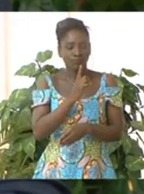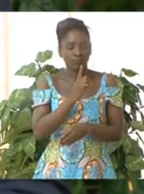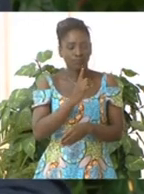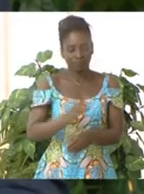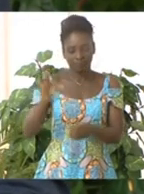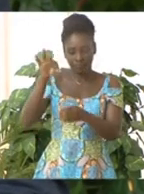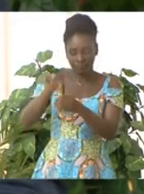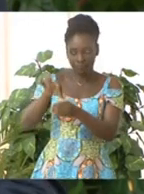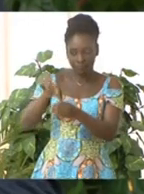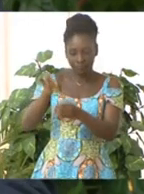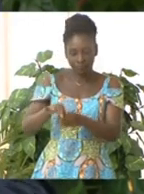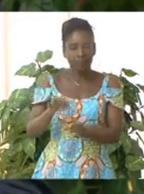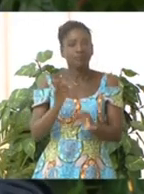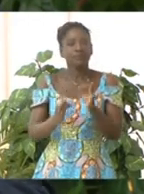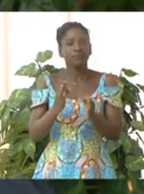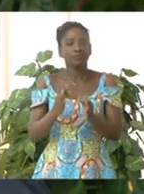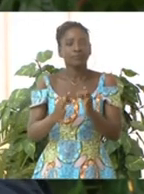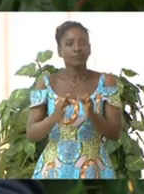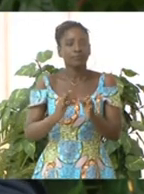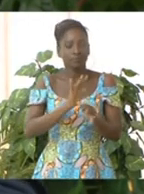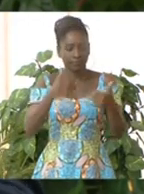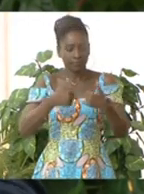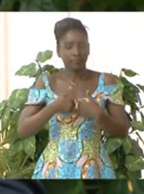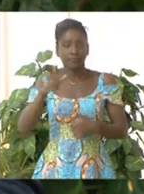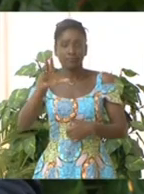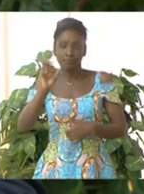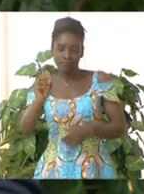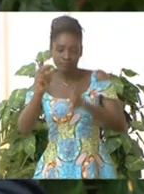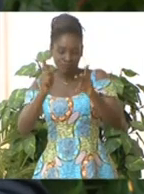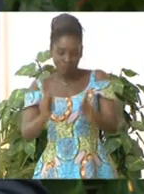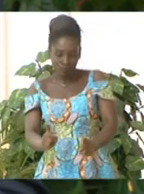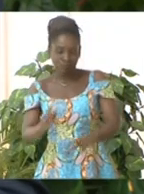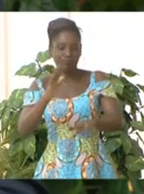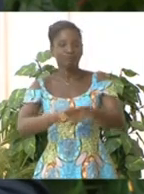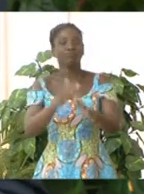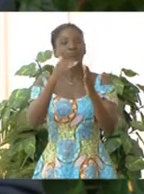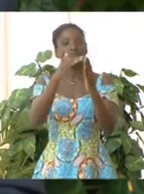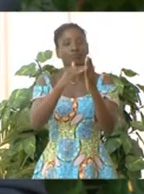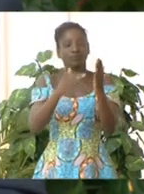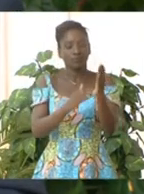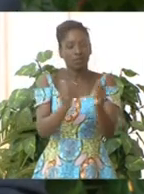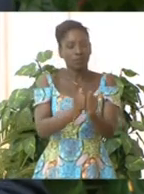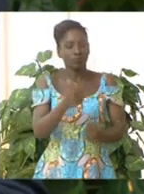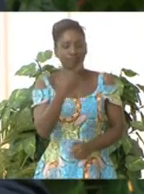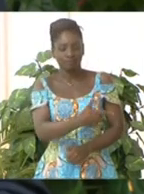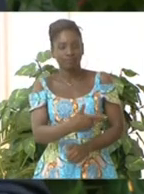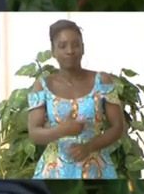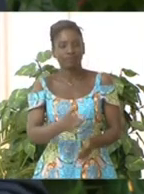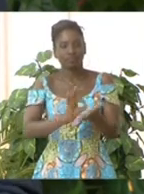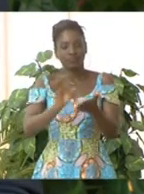l'urne, s'il y a 30 personnes inscrites, avec moi, ça fait 31